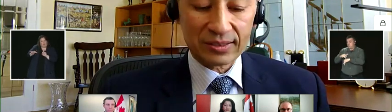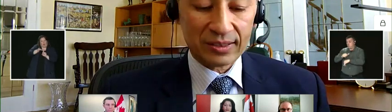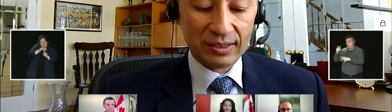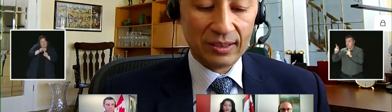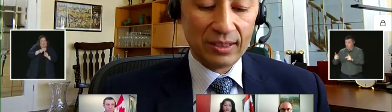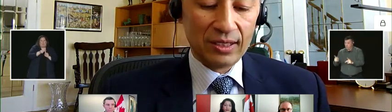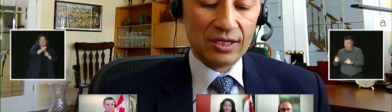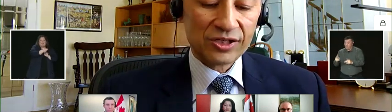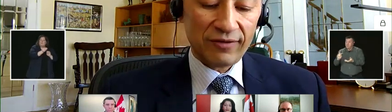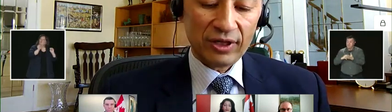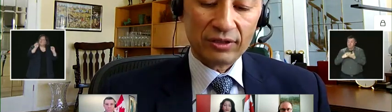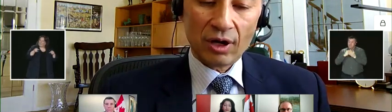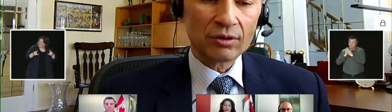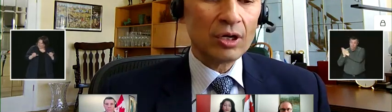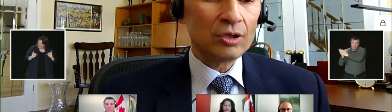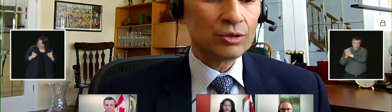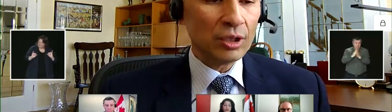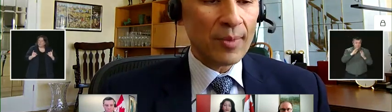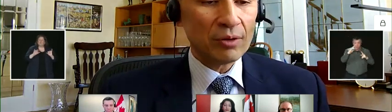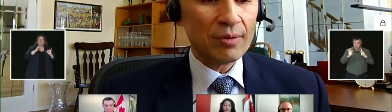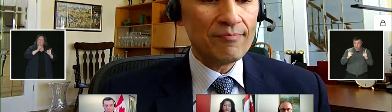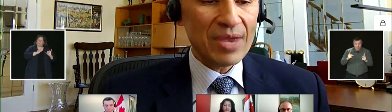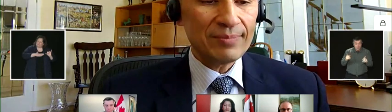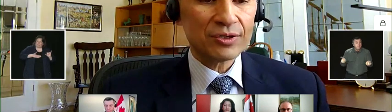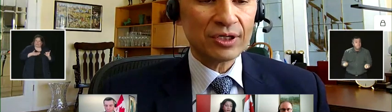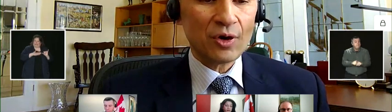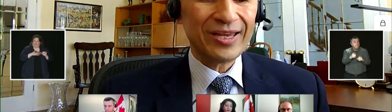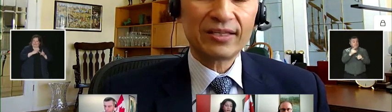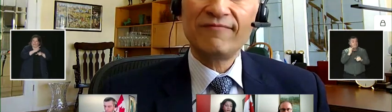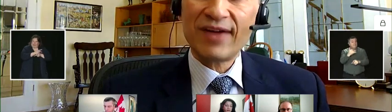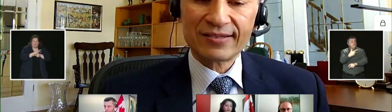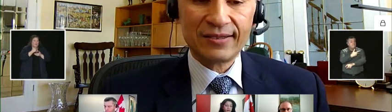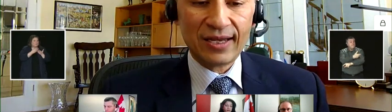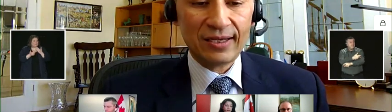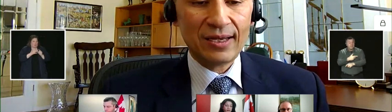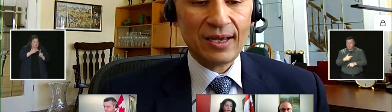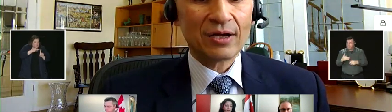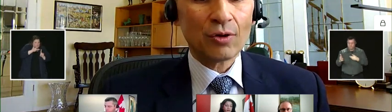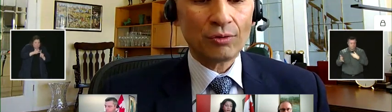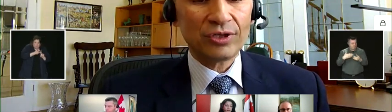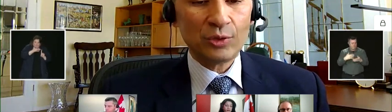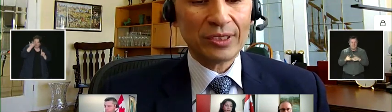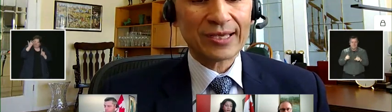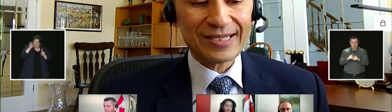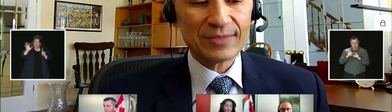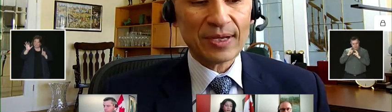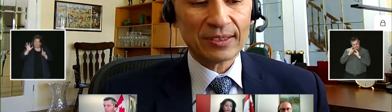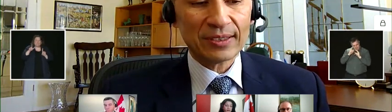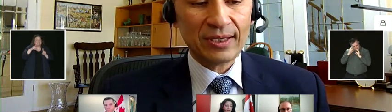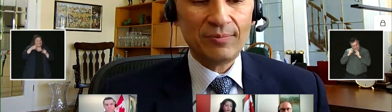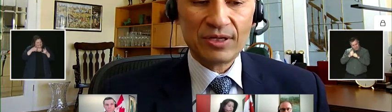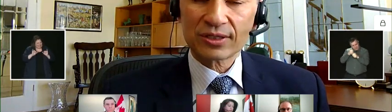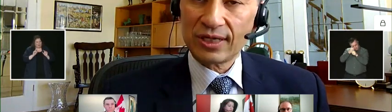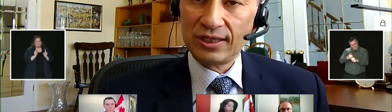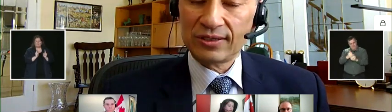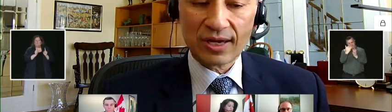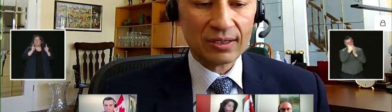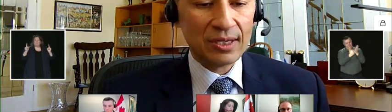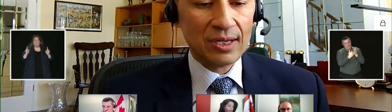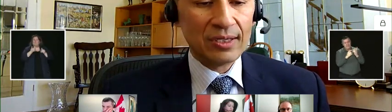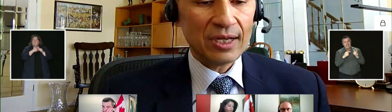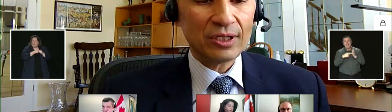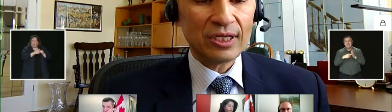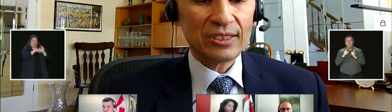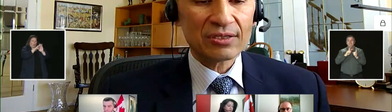d'autres personnes. J'invite donc tout le monde, même ceux qui ont été vaccinés, à continuer de respecter les mesures